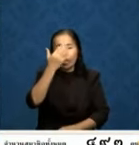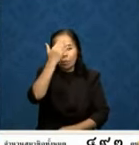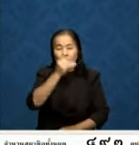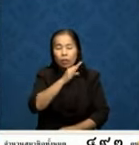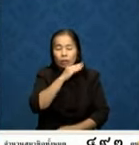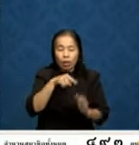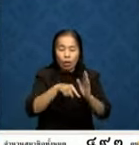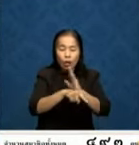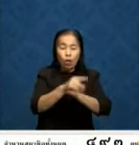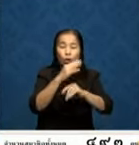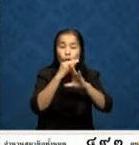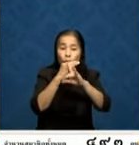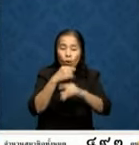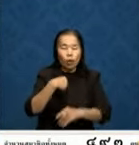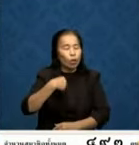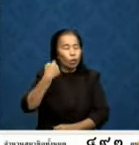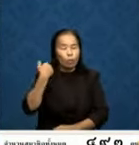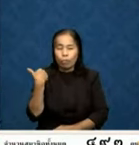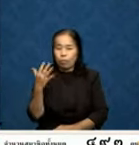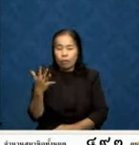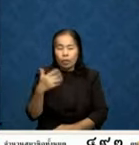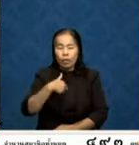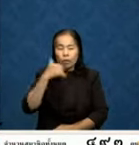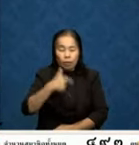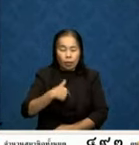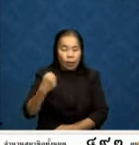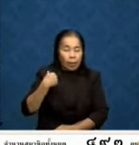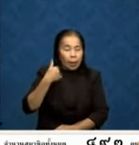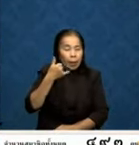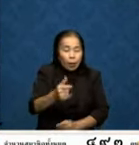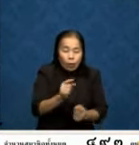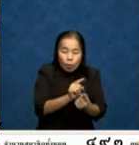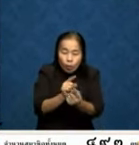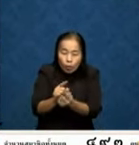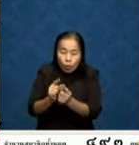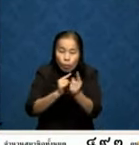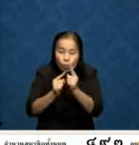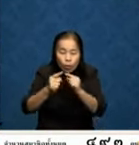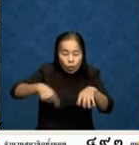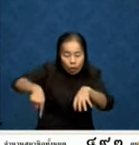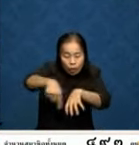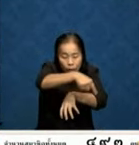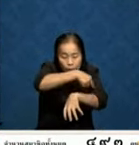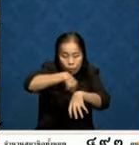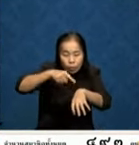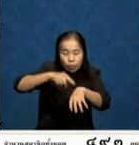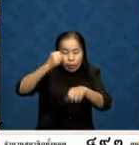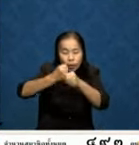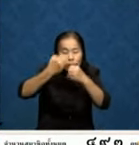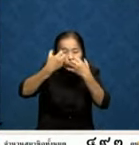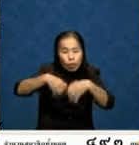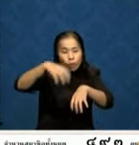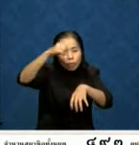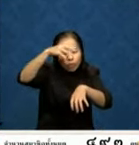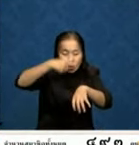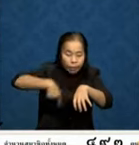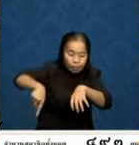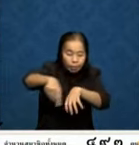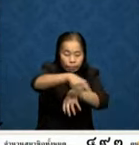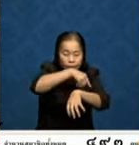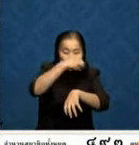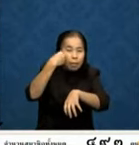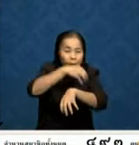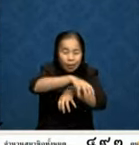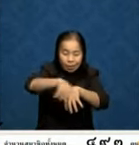พุดเนี่ยปีนี้เราลงไปเข้มแข็งนะครับก็ไปคุยกับชุมชนรอบโรงไฟฟ้าก็หารือกับเขาแล้วก็จะ